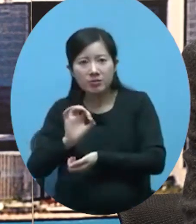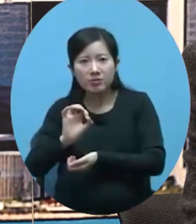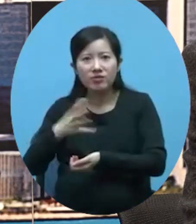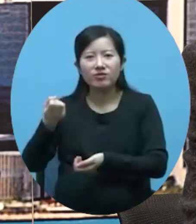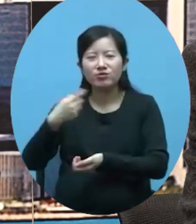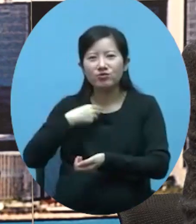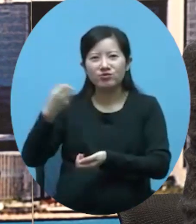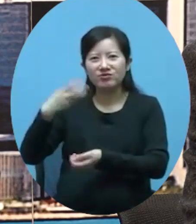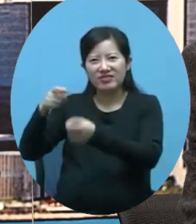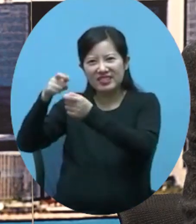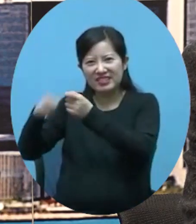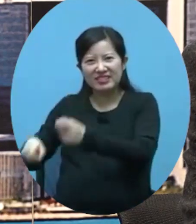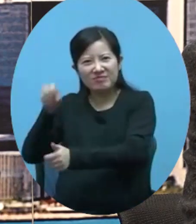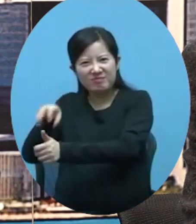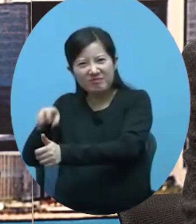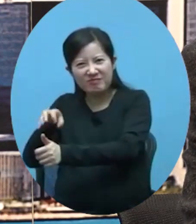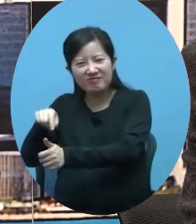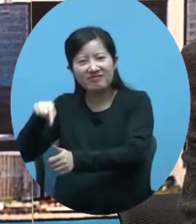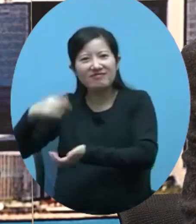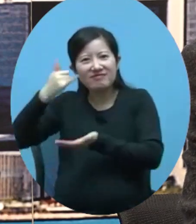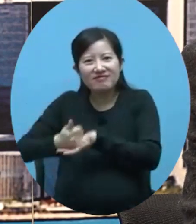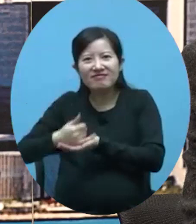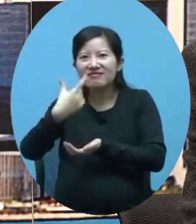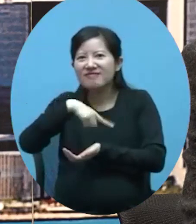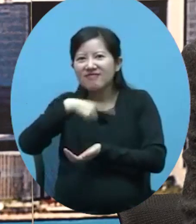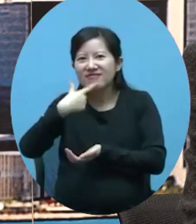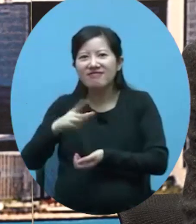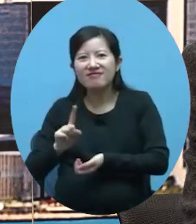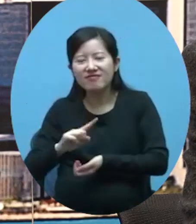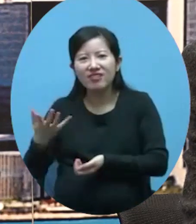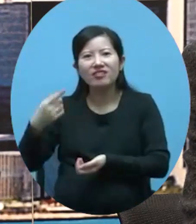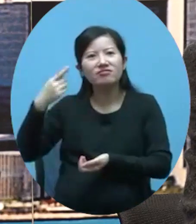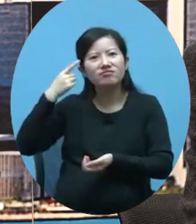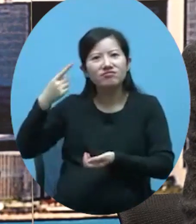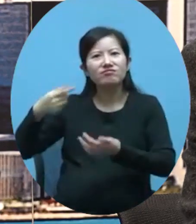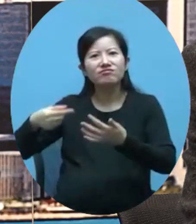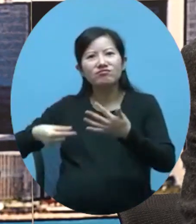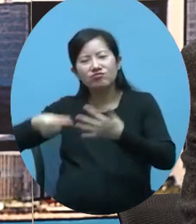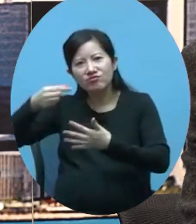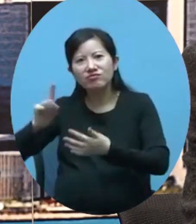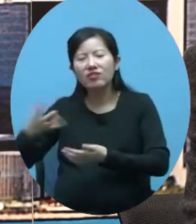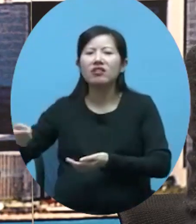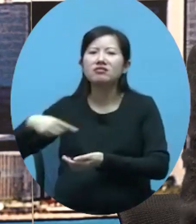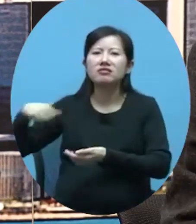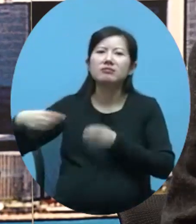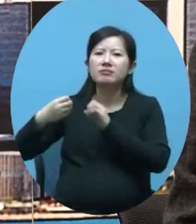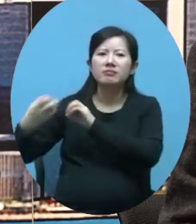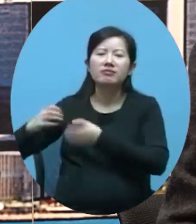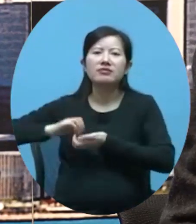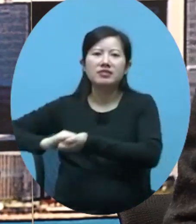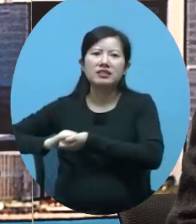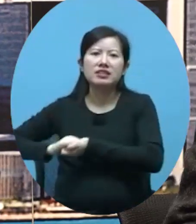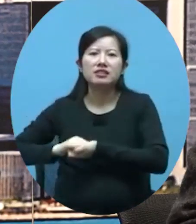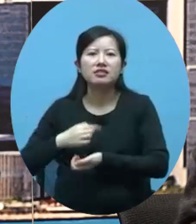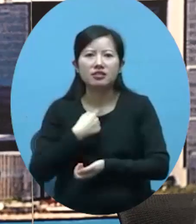他會不留在那裡呢是不是有些可以解釋的原因是不是有可以改善的原因呢當然不會我們盡量合作好